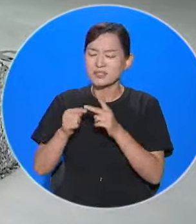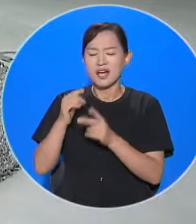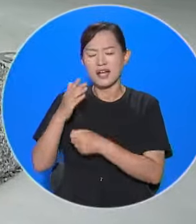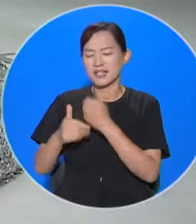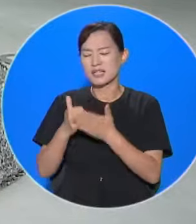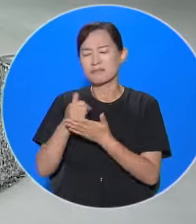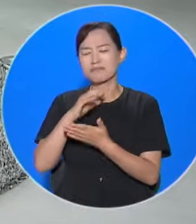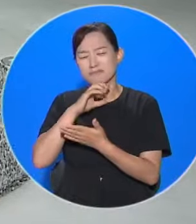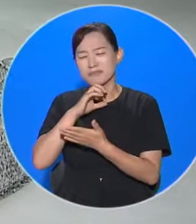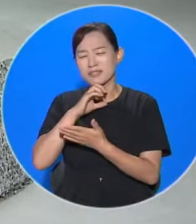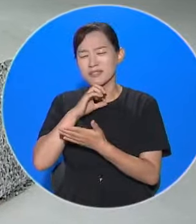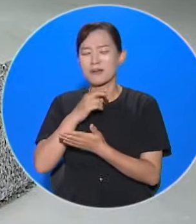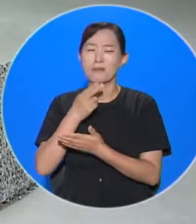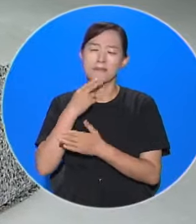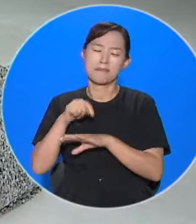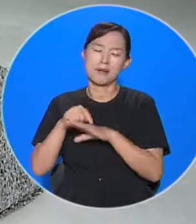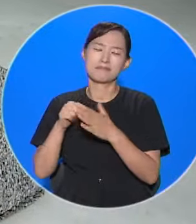원망하지 않는 마음을